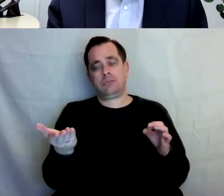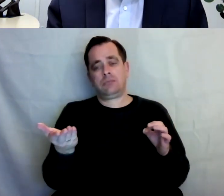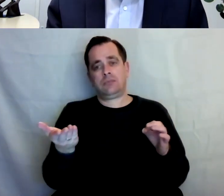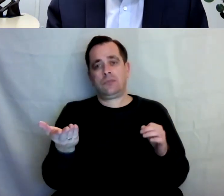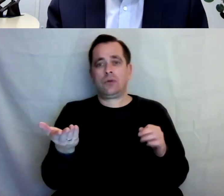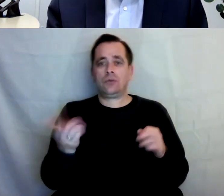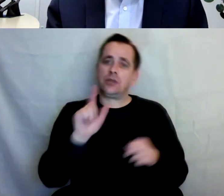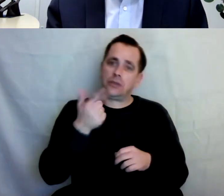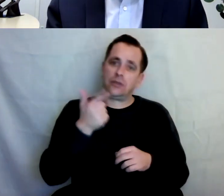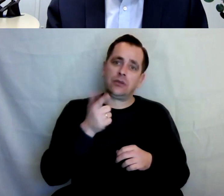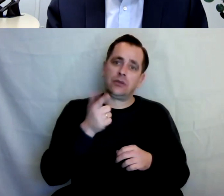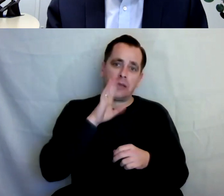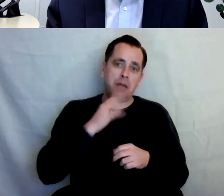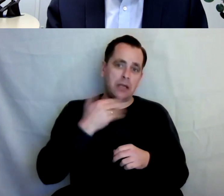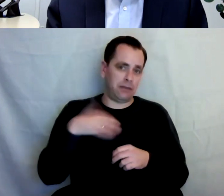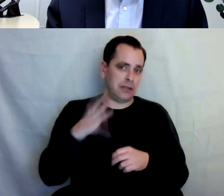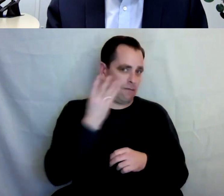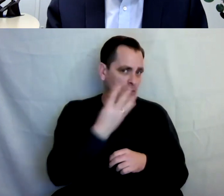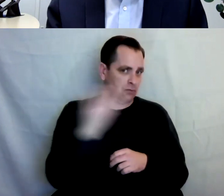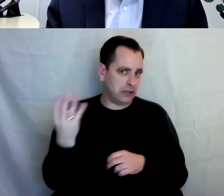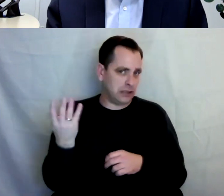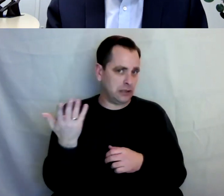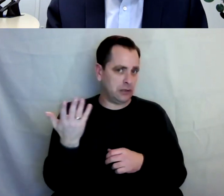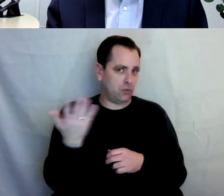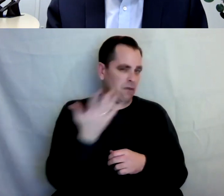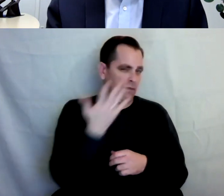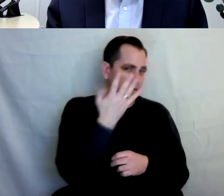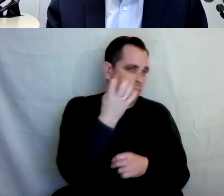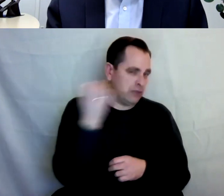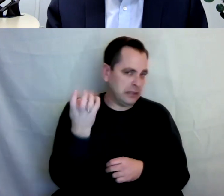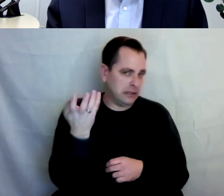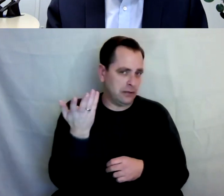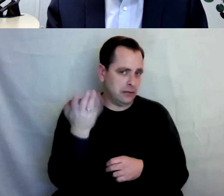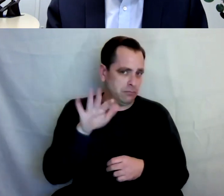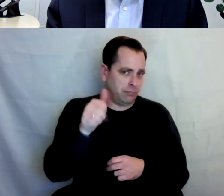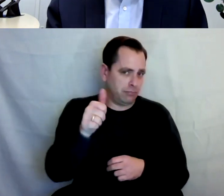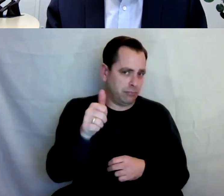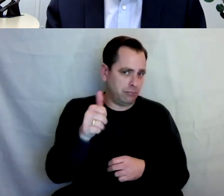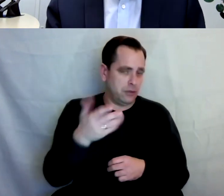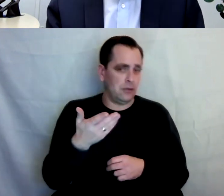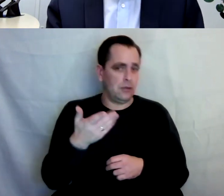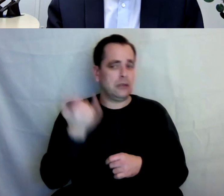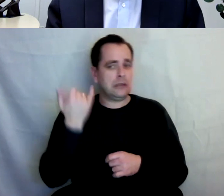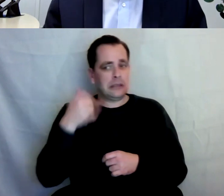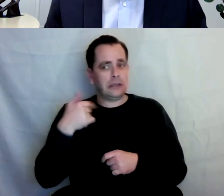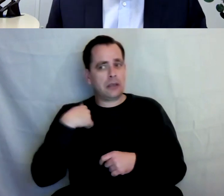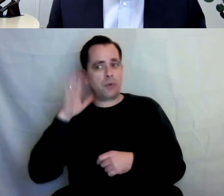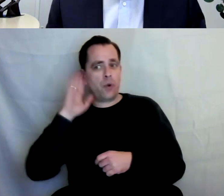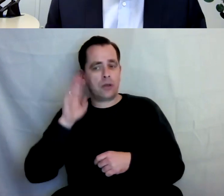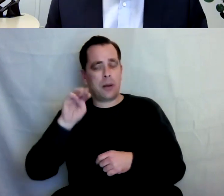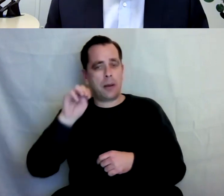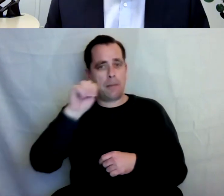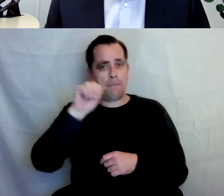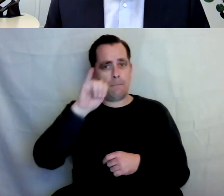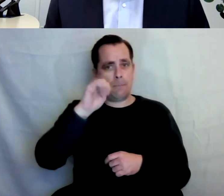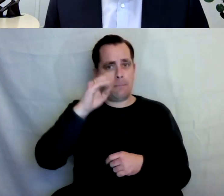Beim zweiten Mal waren es, glaube ich, 44 oder 45. Und das hängt bei anderen Kirchen zu. Selbst in der Michaeliskirche habe ich gehört, die ja vielleicht einige auch